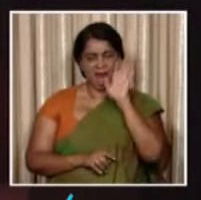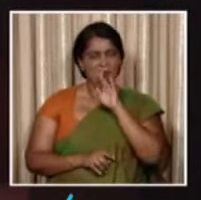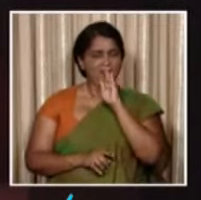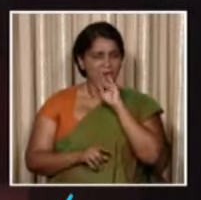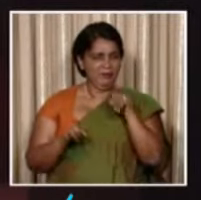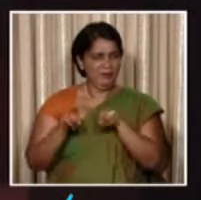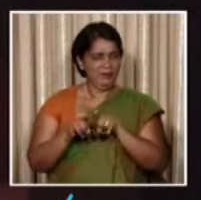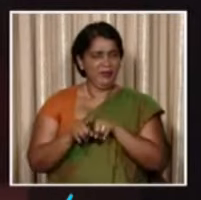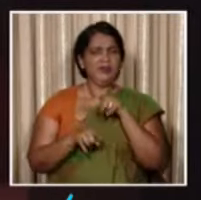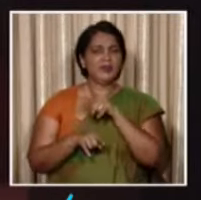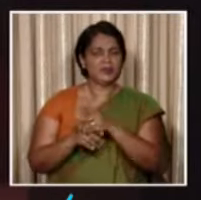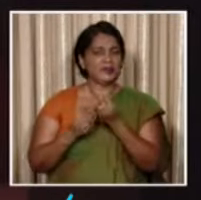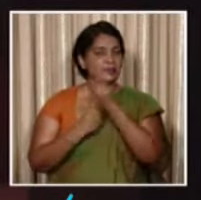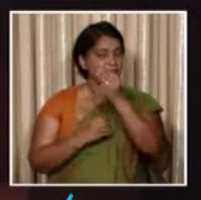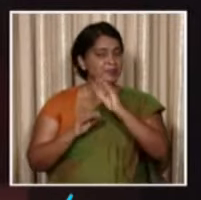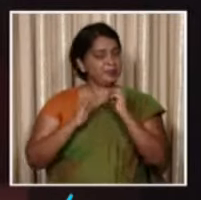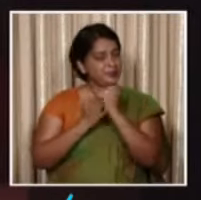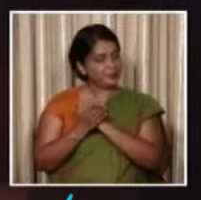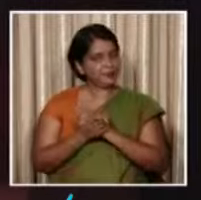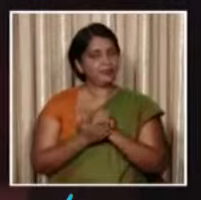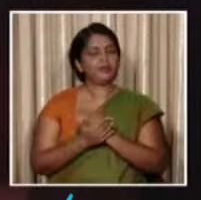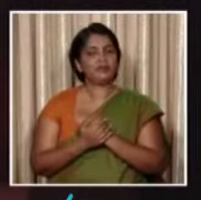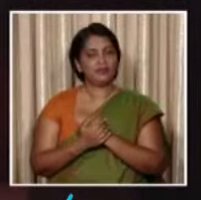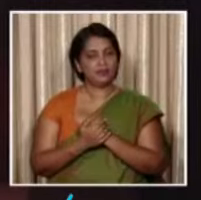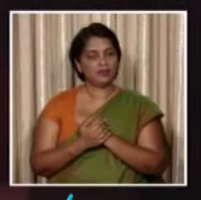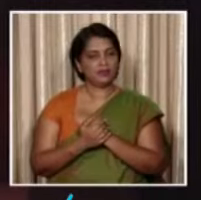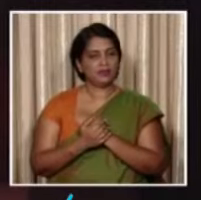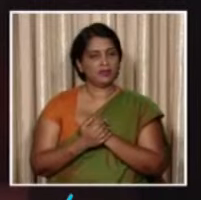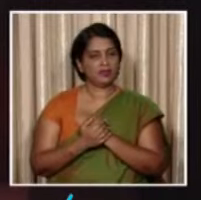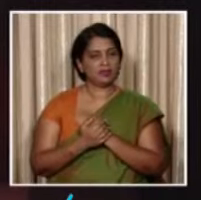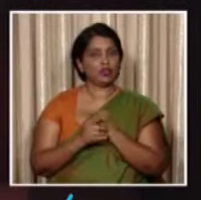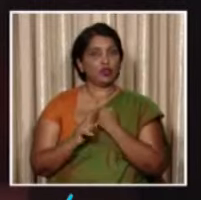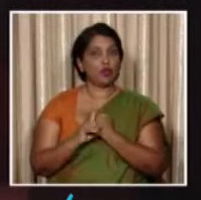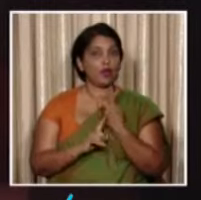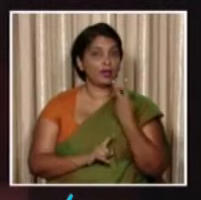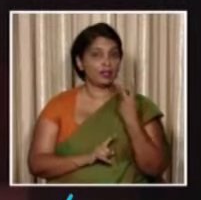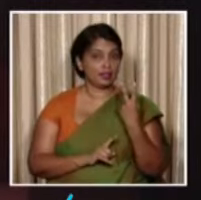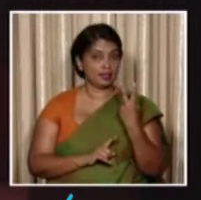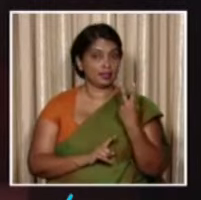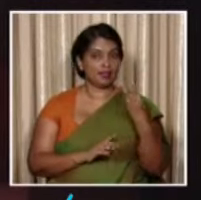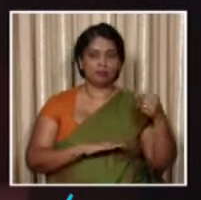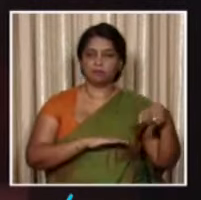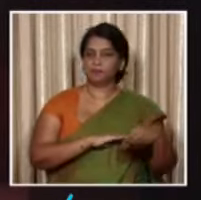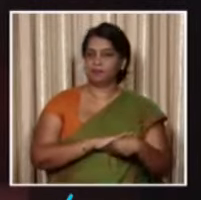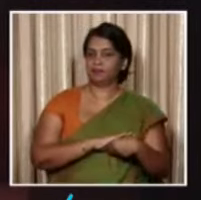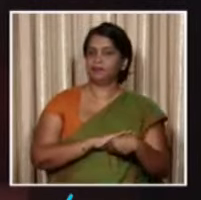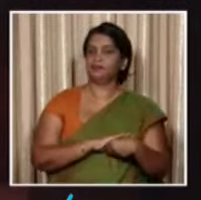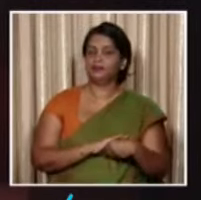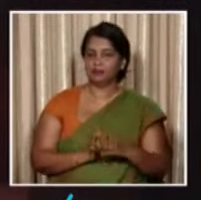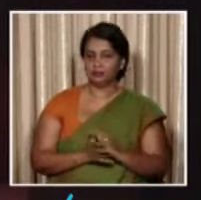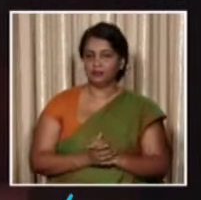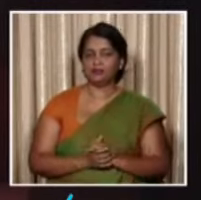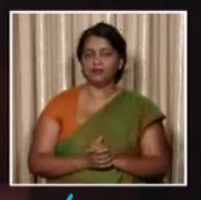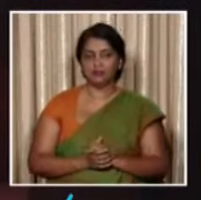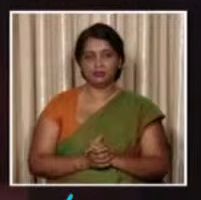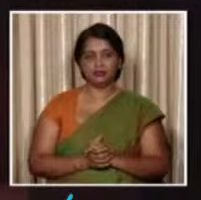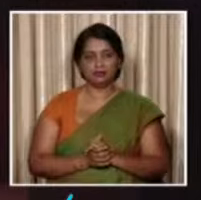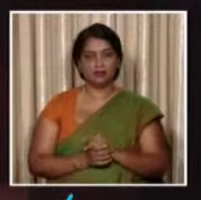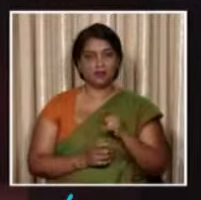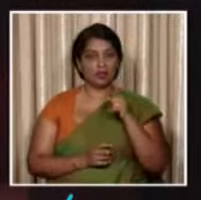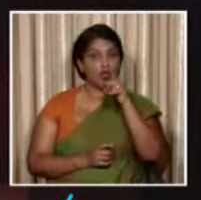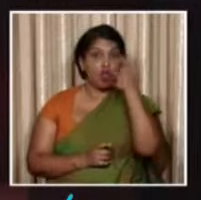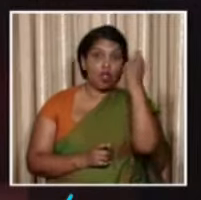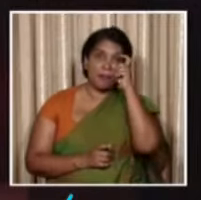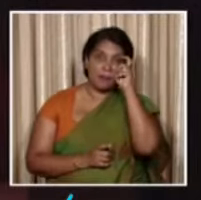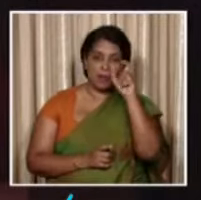ලැබිලා තිබෙනවා මේ දෙන හැම එකකින්ම කෝටි 2ක කප්පමකුත් ගන්නවා. මම කියන්නේ ඔබතුමාට